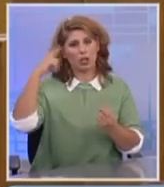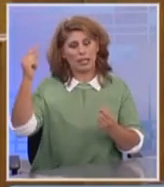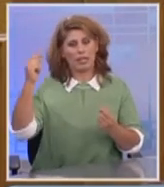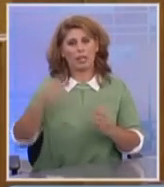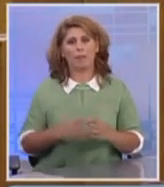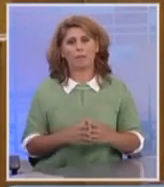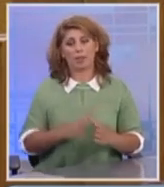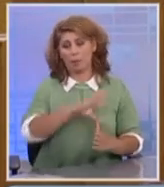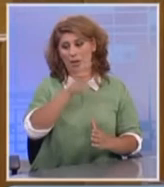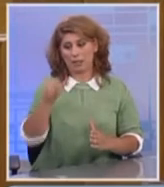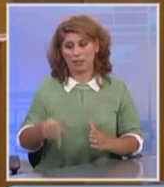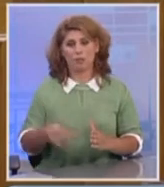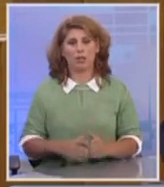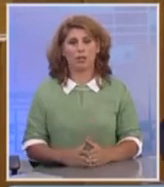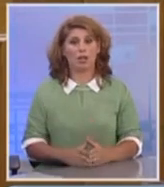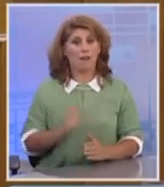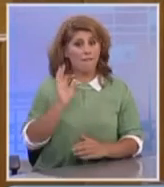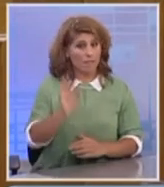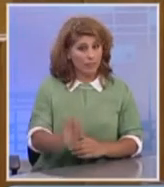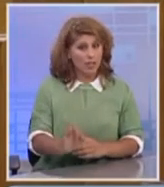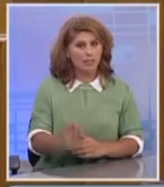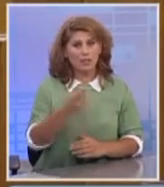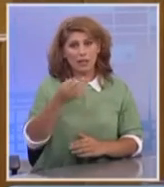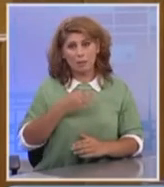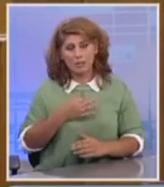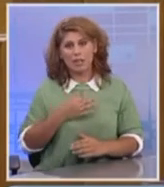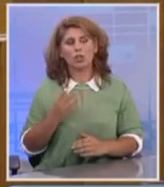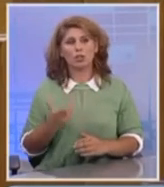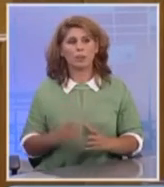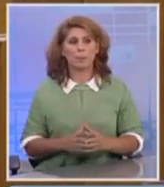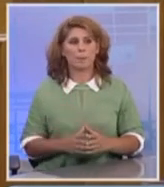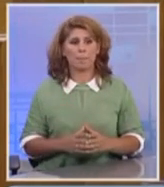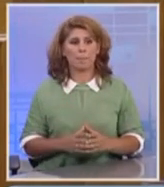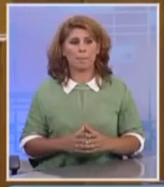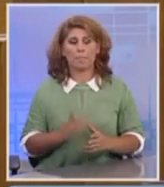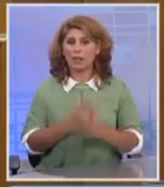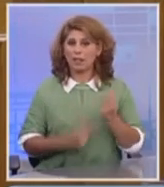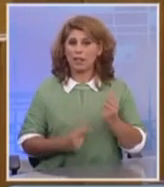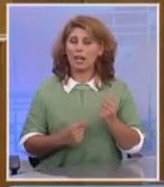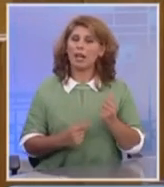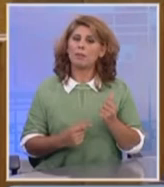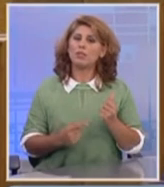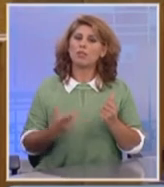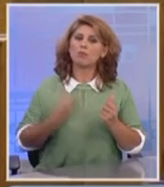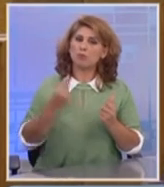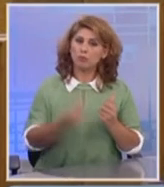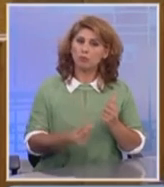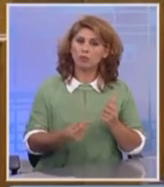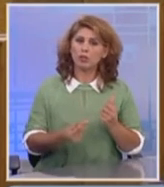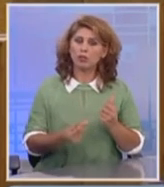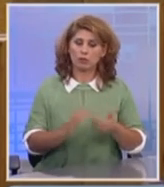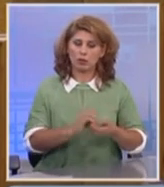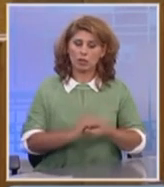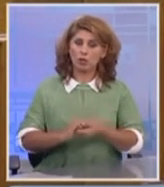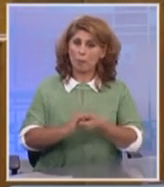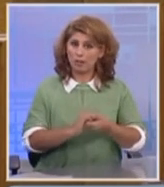λύκεια έως σήμερα. Φτάσατε στο σημείο να λέτε ότι τα κενά και οι ελλείψεις που δίνουν τα σωματεία